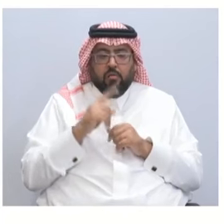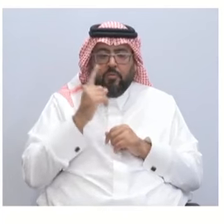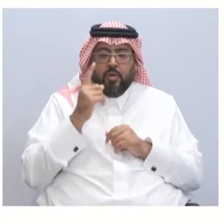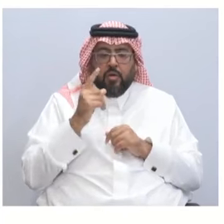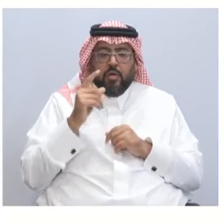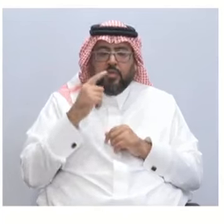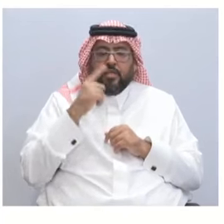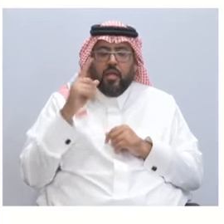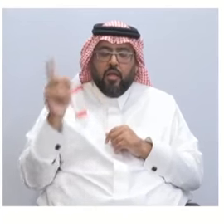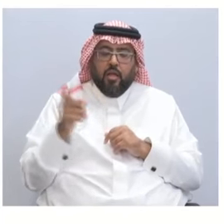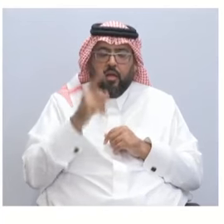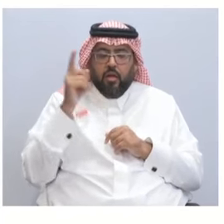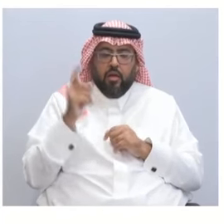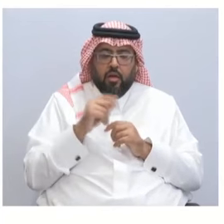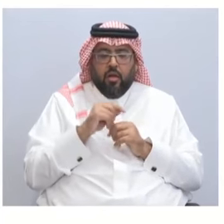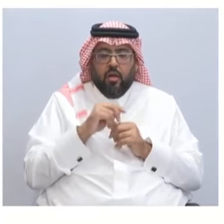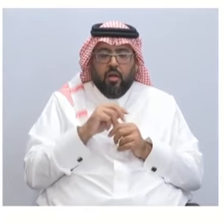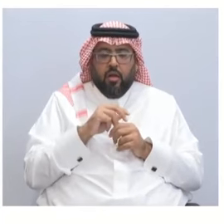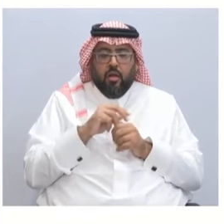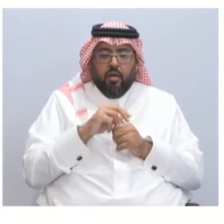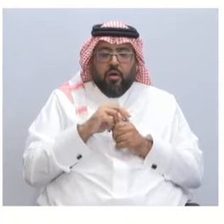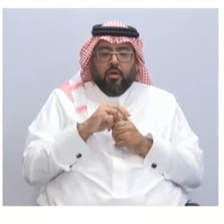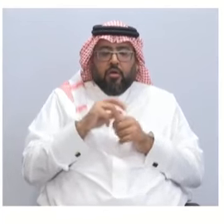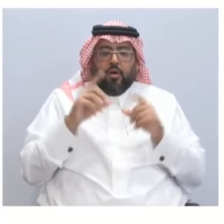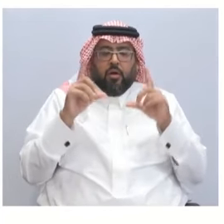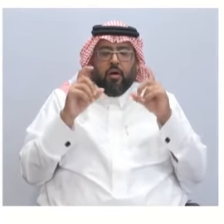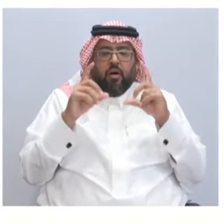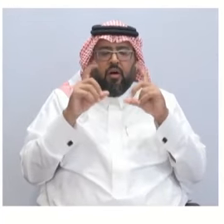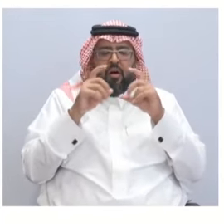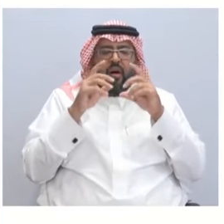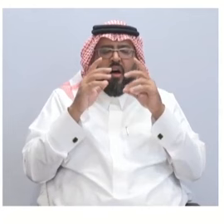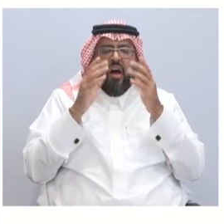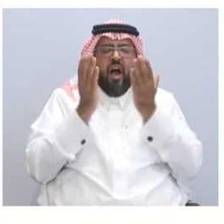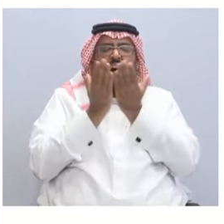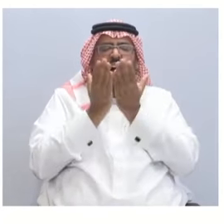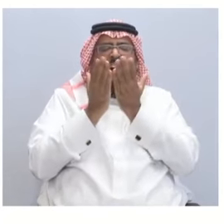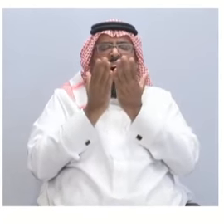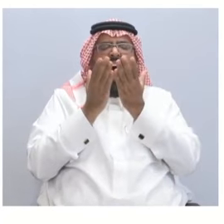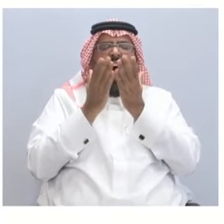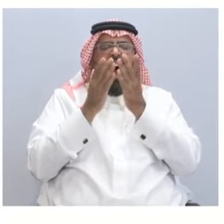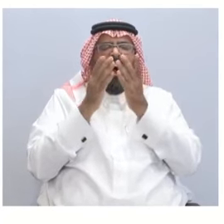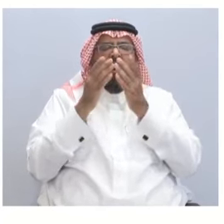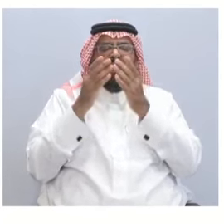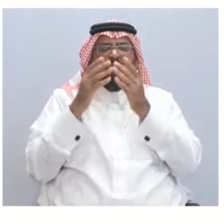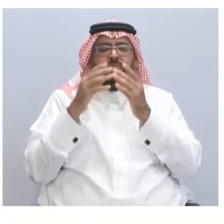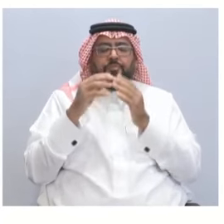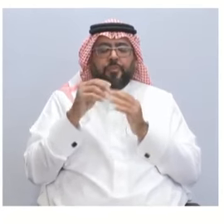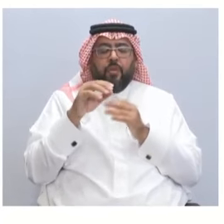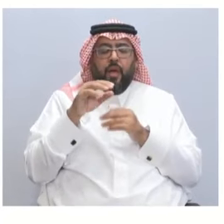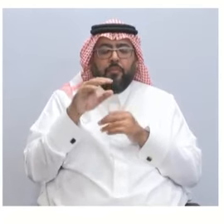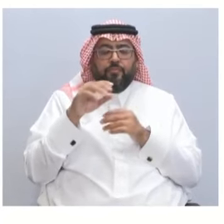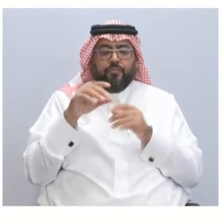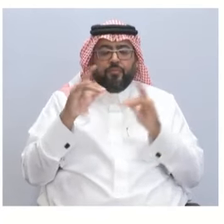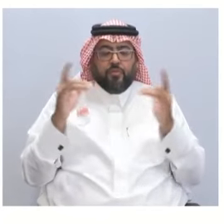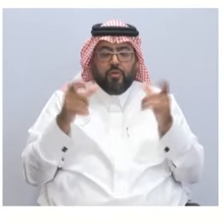مره كل سنه ولدينا هنا صوره لمجلس التعاون لقاده دول مجلس التعاون